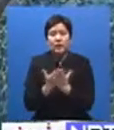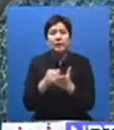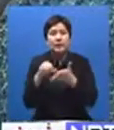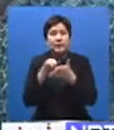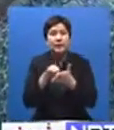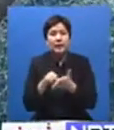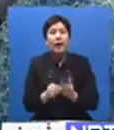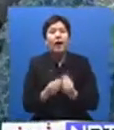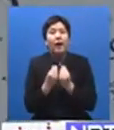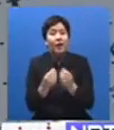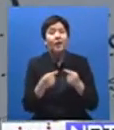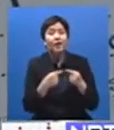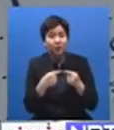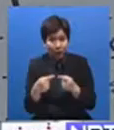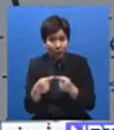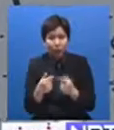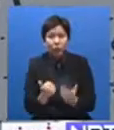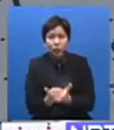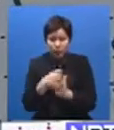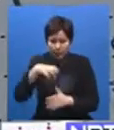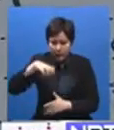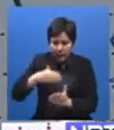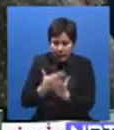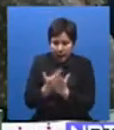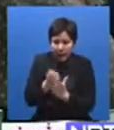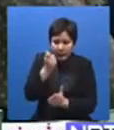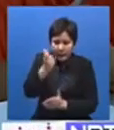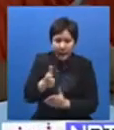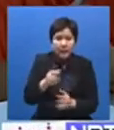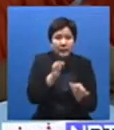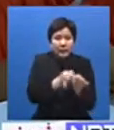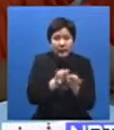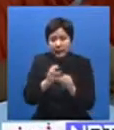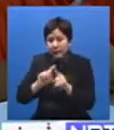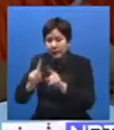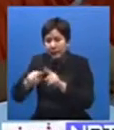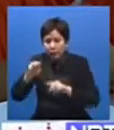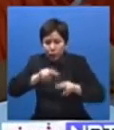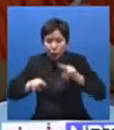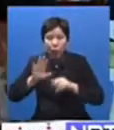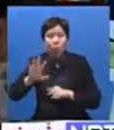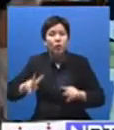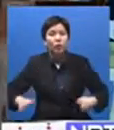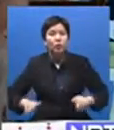แก้ไขปัญหาต่อเพื่อช่วยหาแหล่งเงินทุนชำระหนี้จากธนาคารภายใต้การดูแลของ